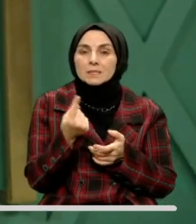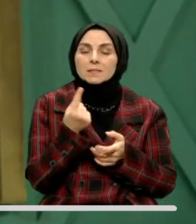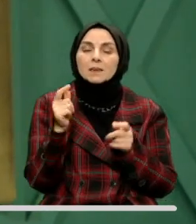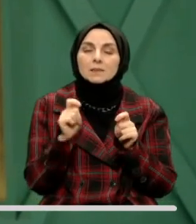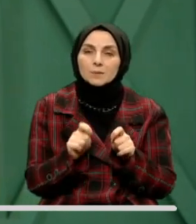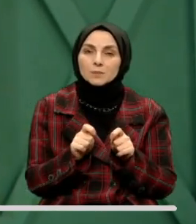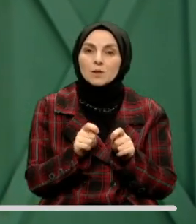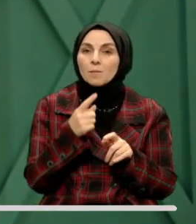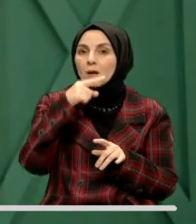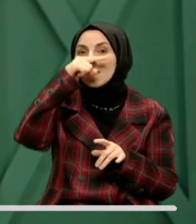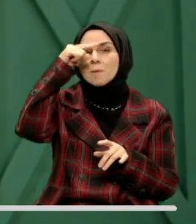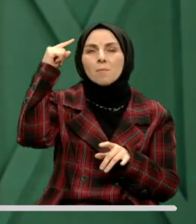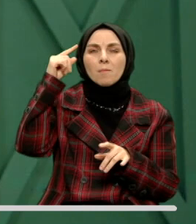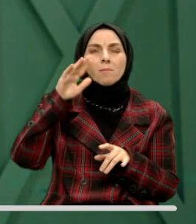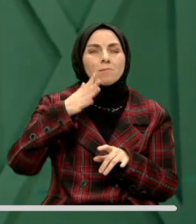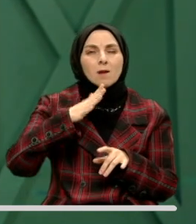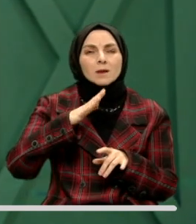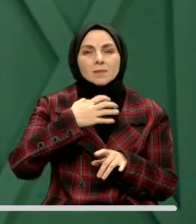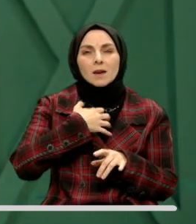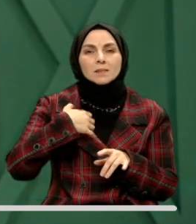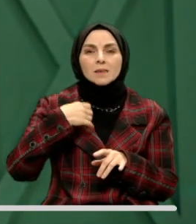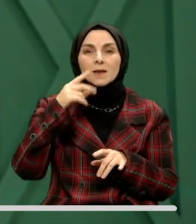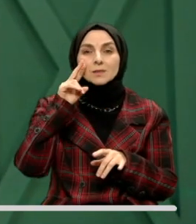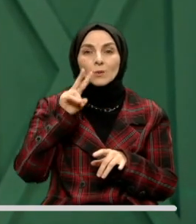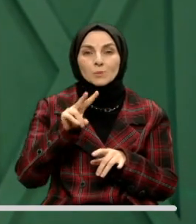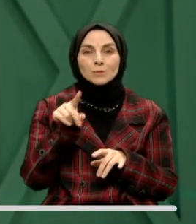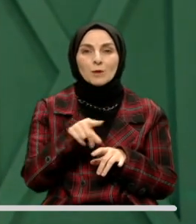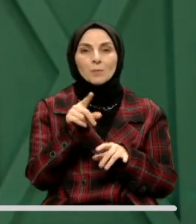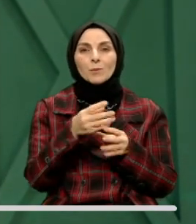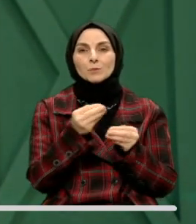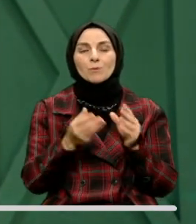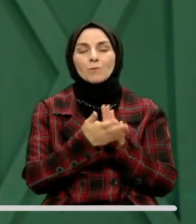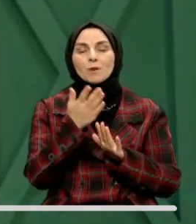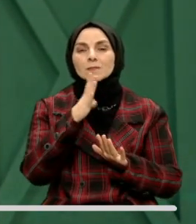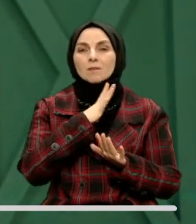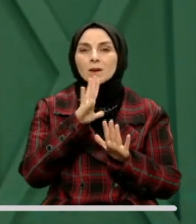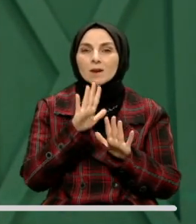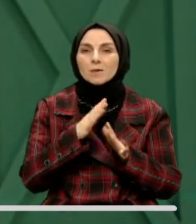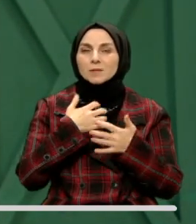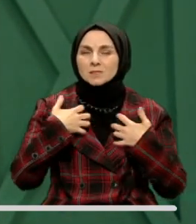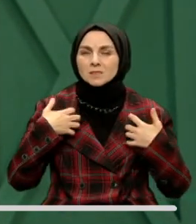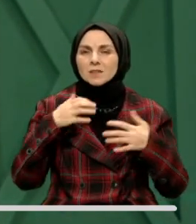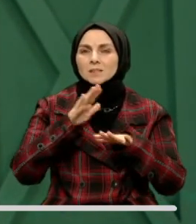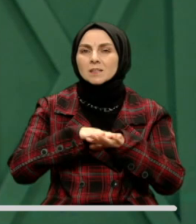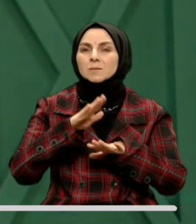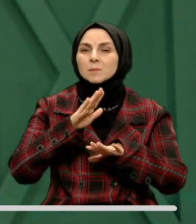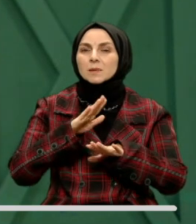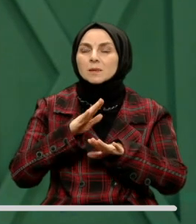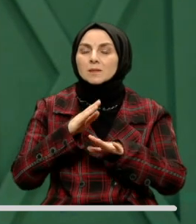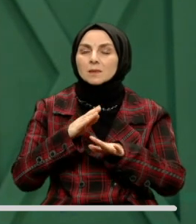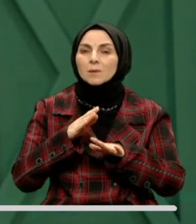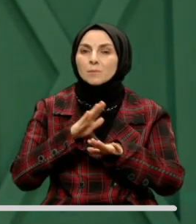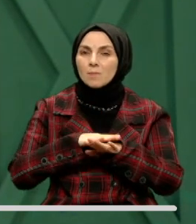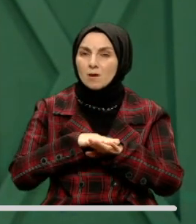Belki anneler görmüşlerdir internette. Böyle şeyler çok dolu ama cesaret edip de yapmak gerekiyor. Olsun